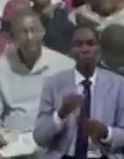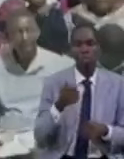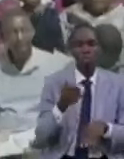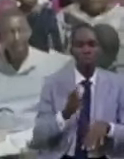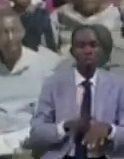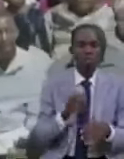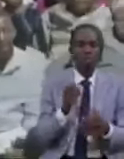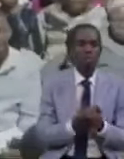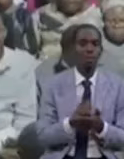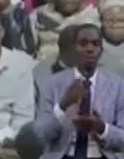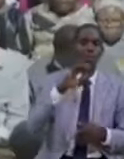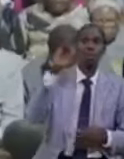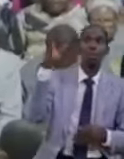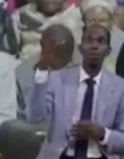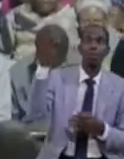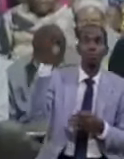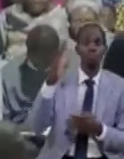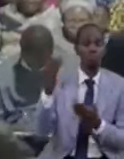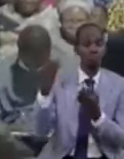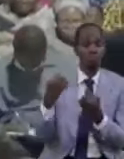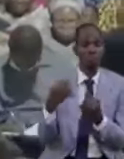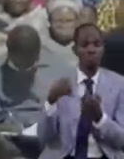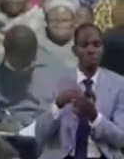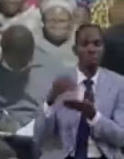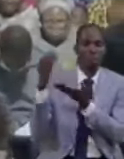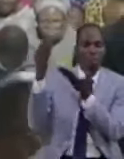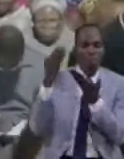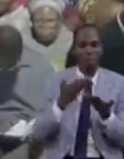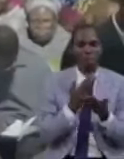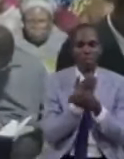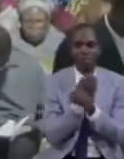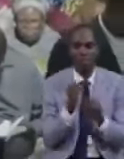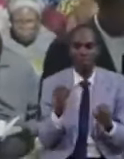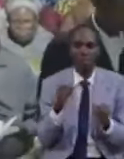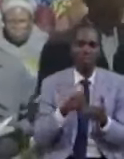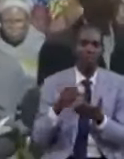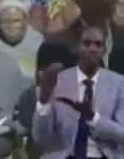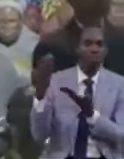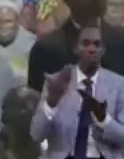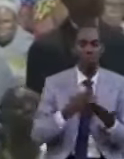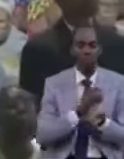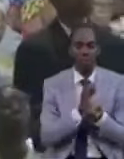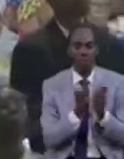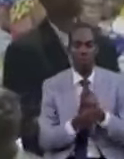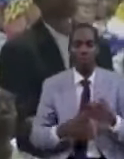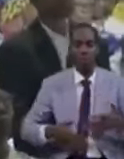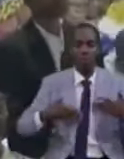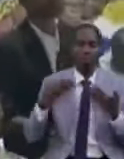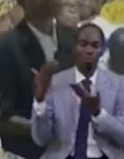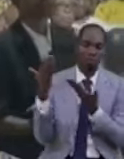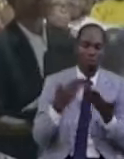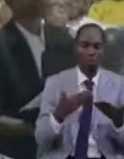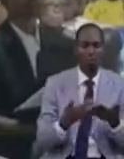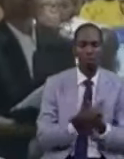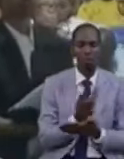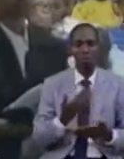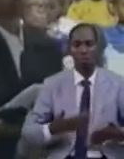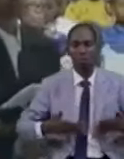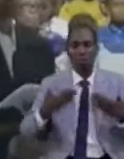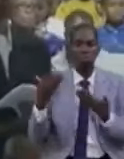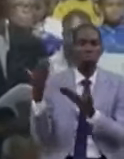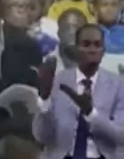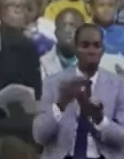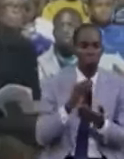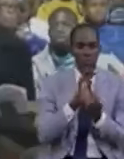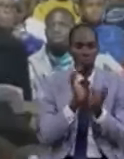elle apporte le salut elle apporte la transformation elle apporte une nouvelle vie elle apporte la conversion